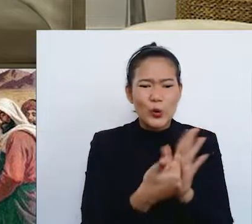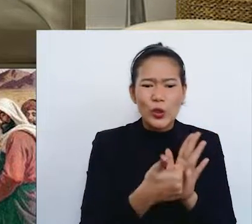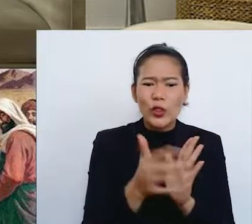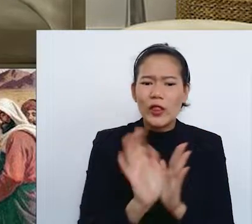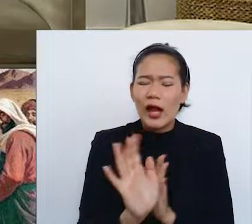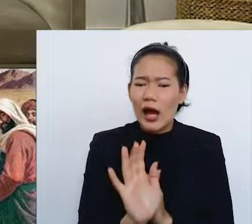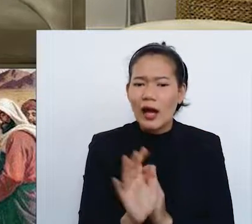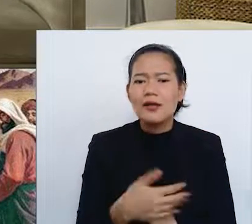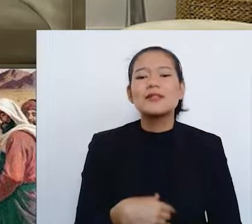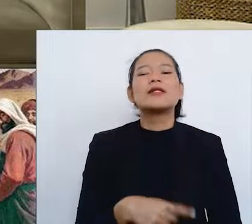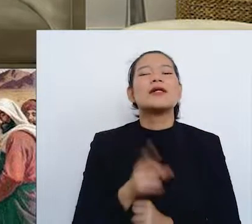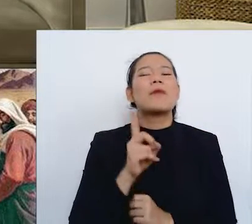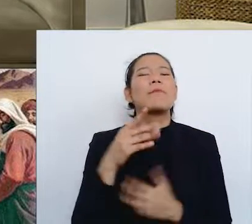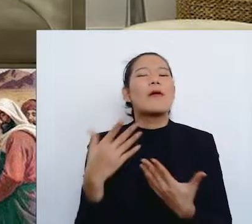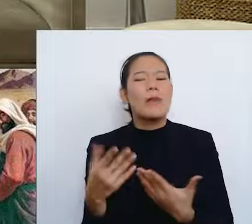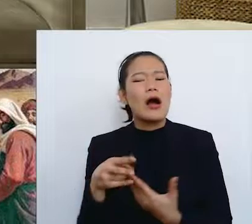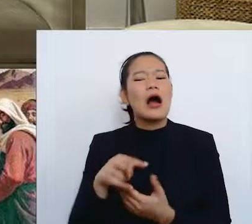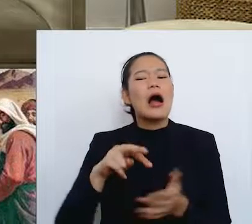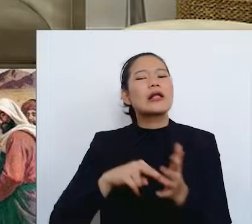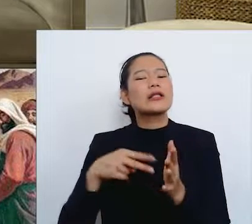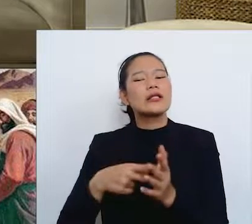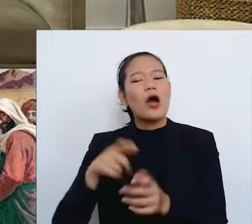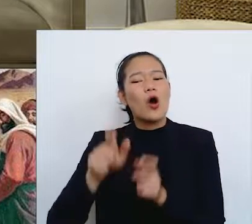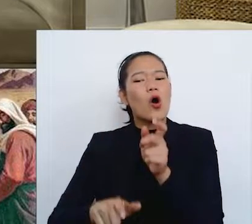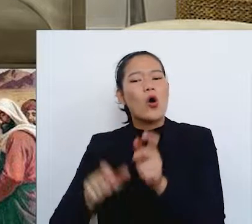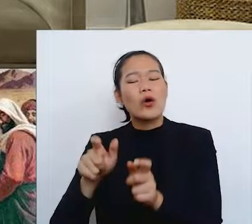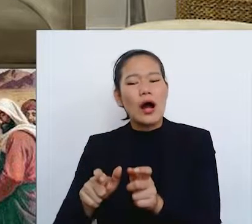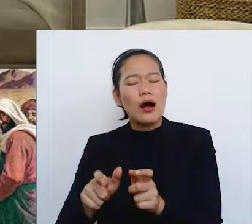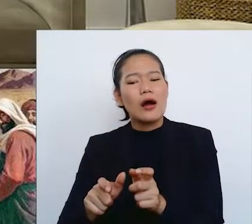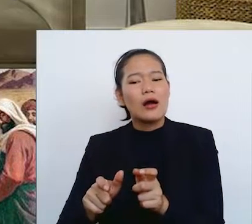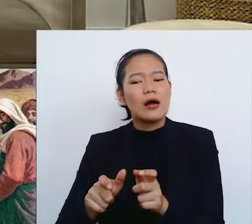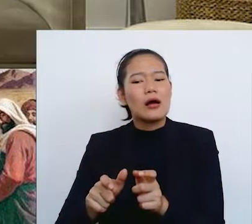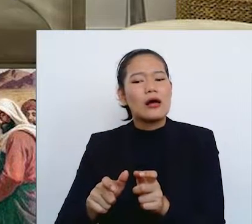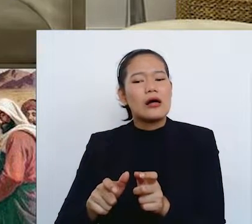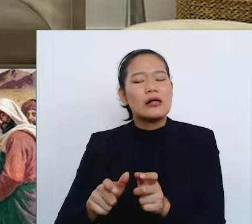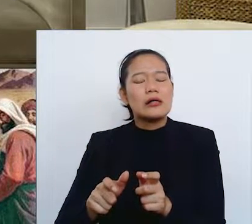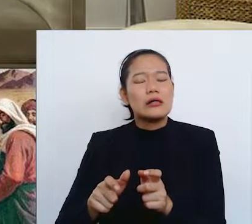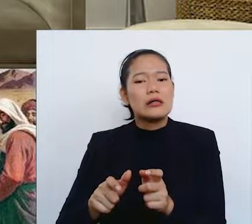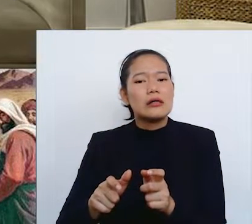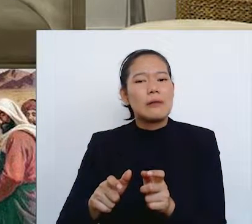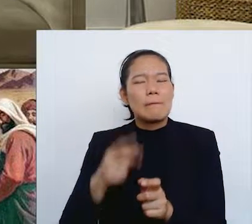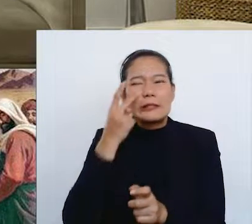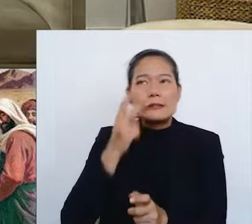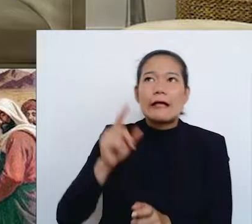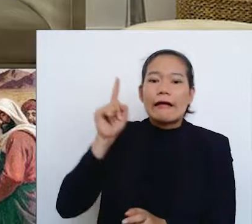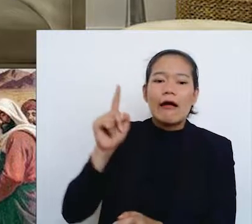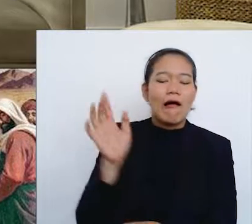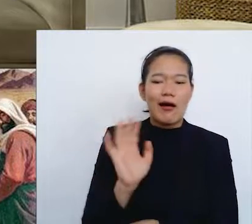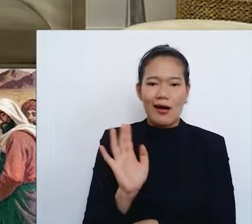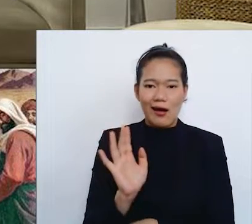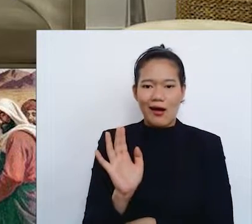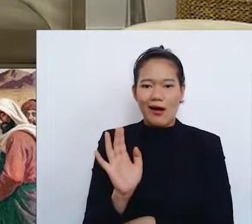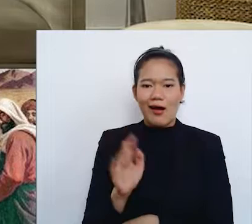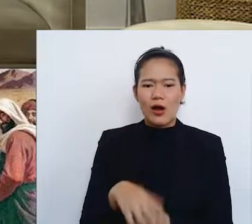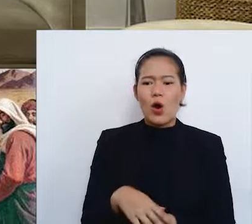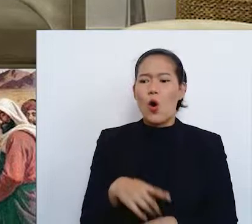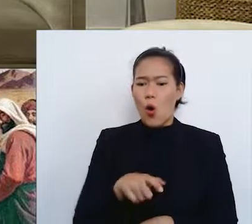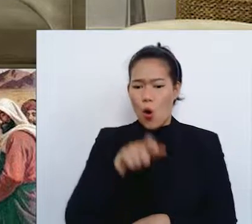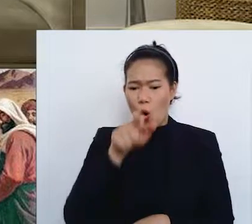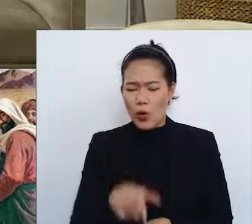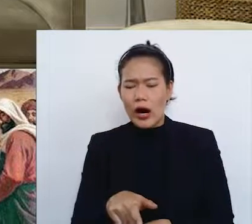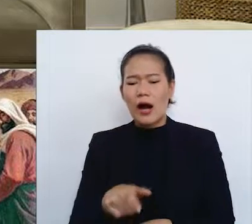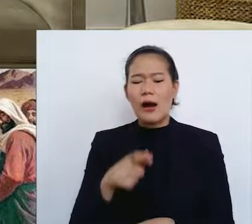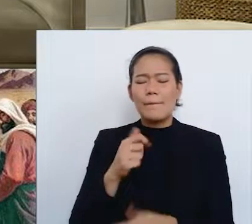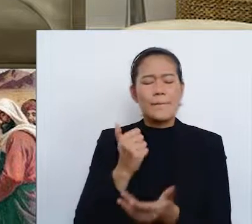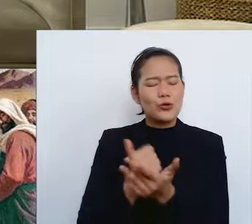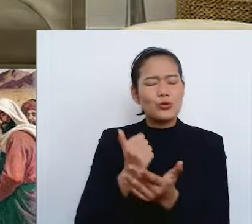tidak taat? Ya, karena itu artinya mereka tidak bersandar. Mereka tidak percaya. Seorang itu